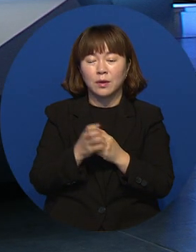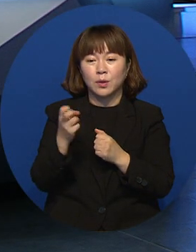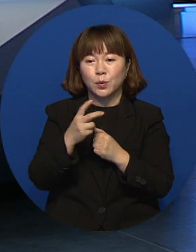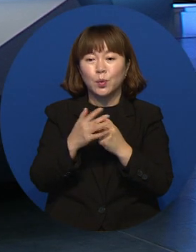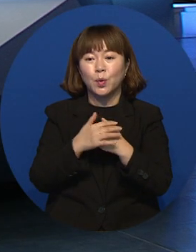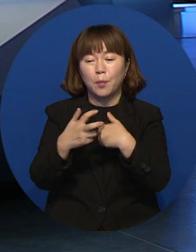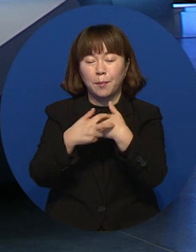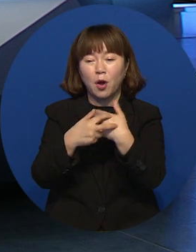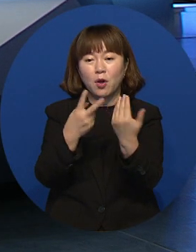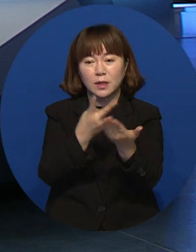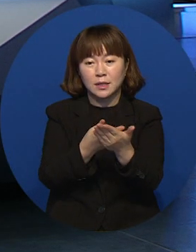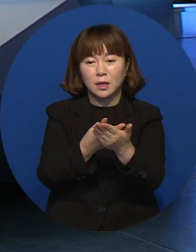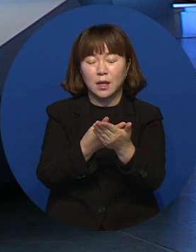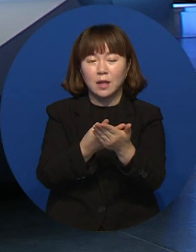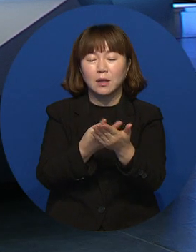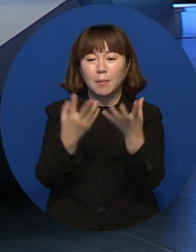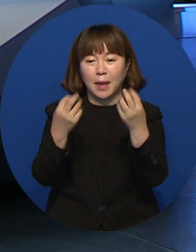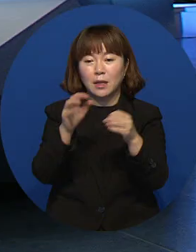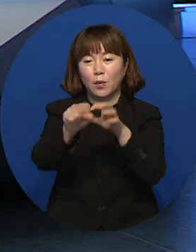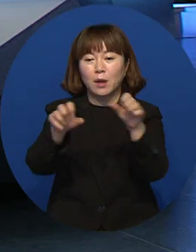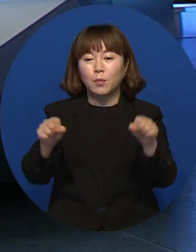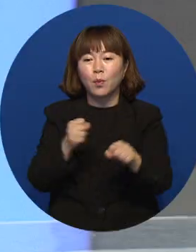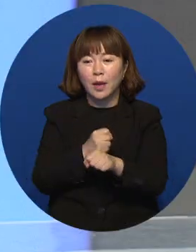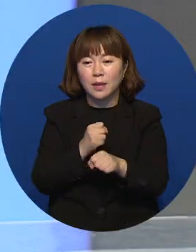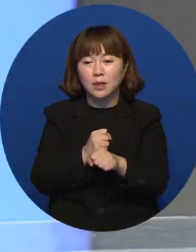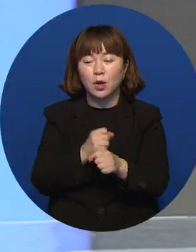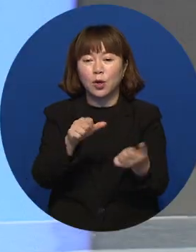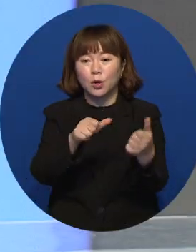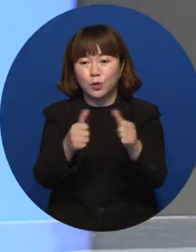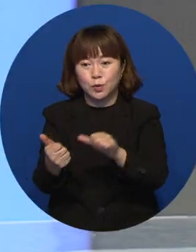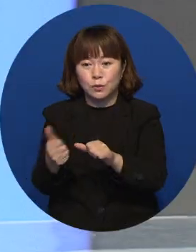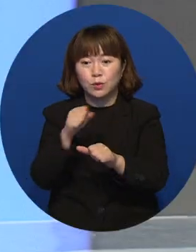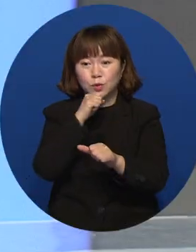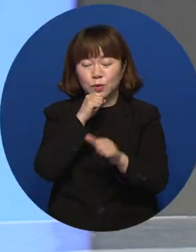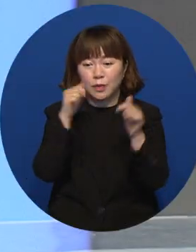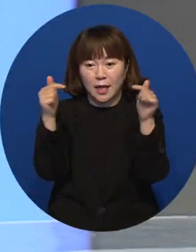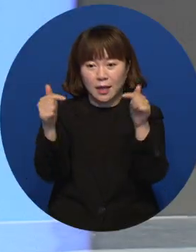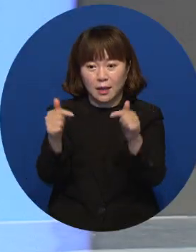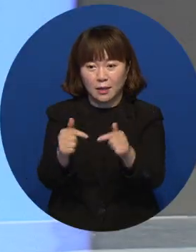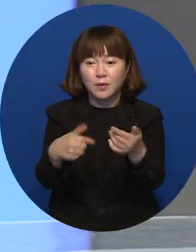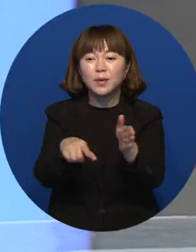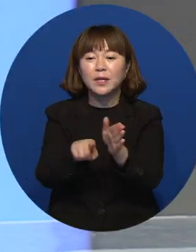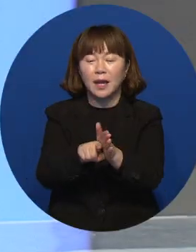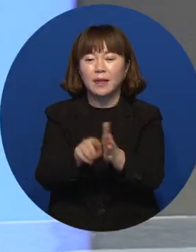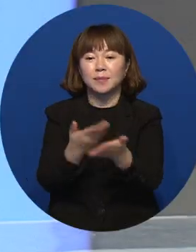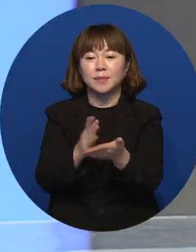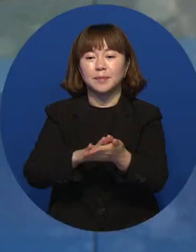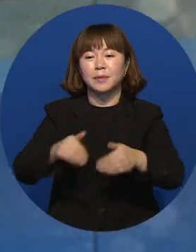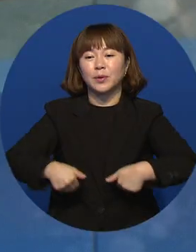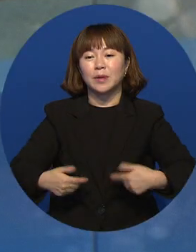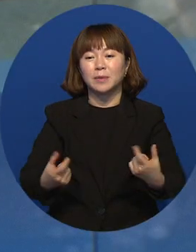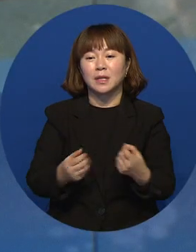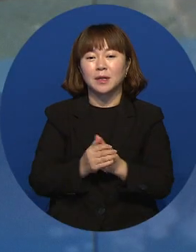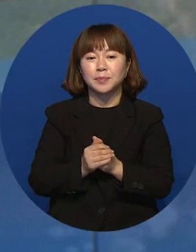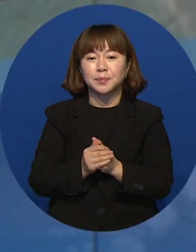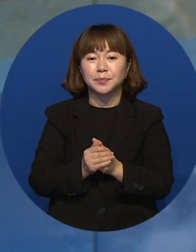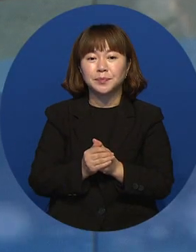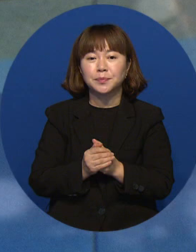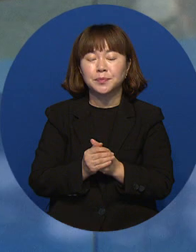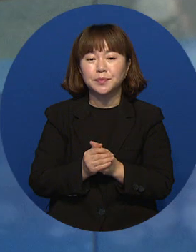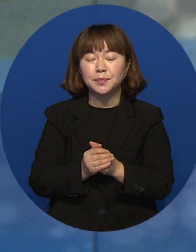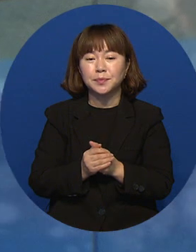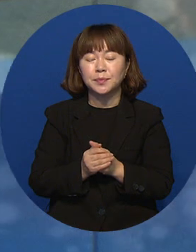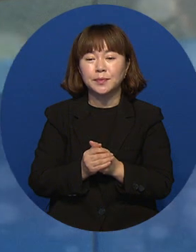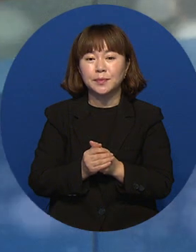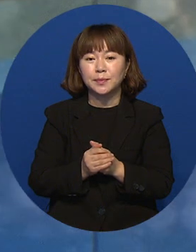심 역류를 낮추는 방법을 그 방향으로 방 안으로 재정비를 좀 해야 될 것 같습니다 사실은 정부에서 이제 11월달 부터 시행한다 고